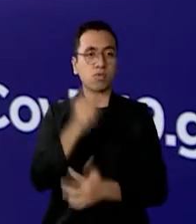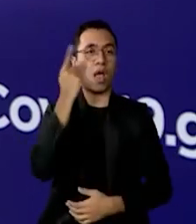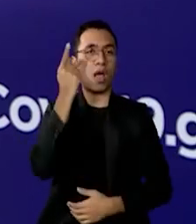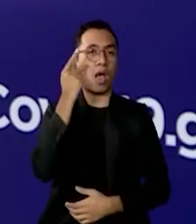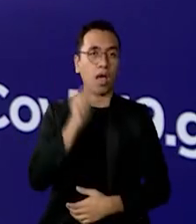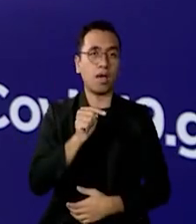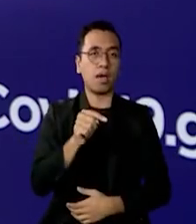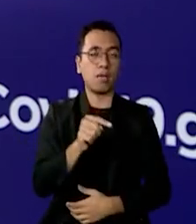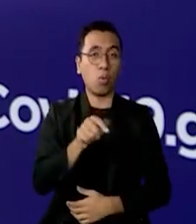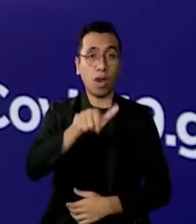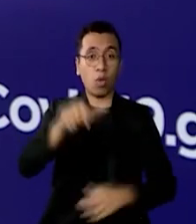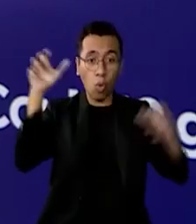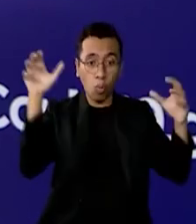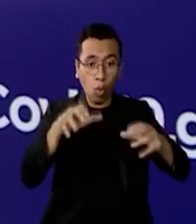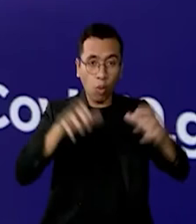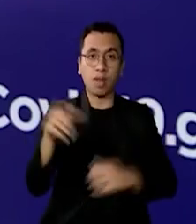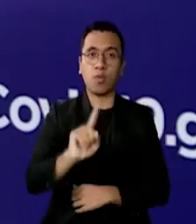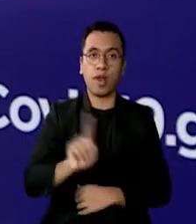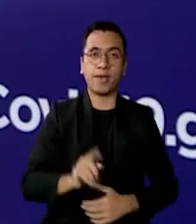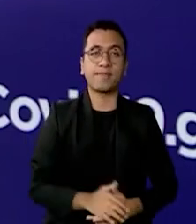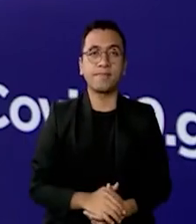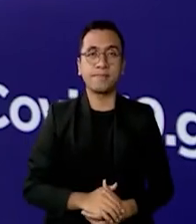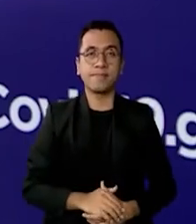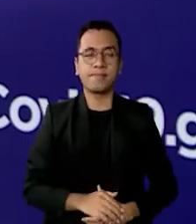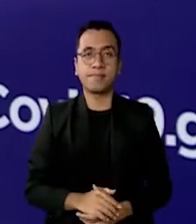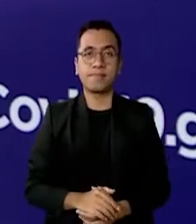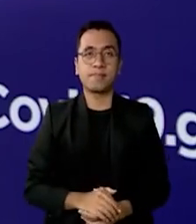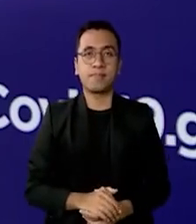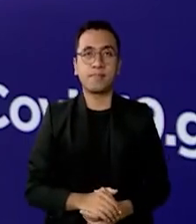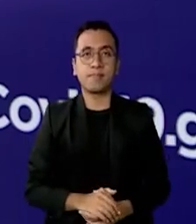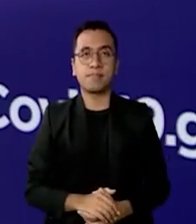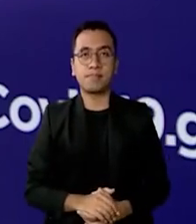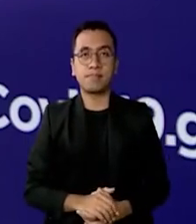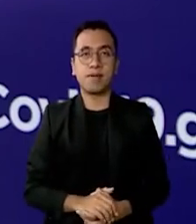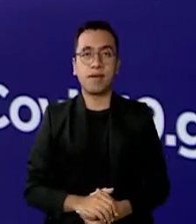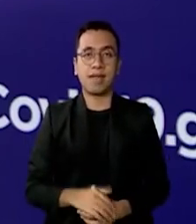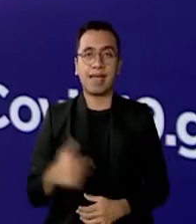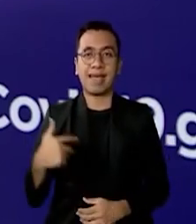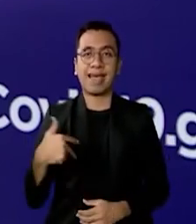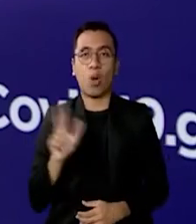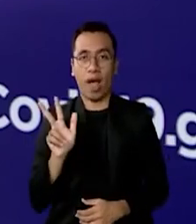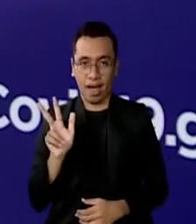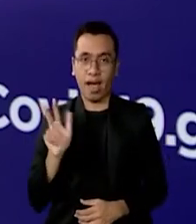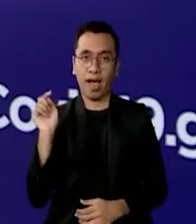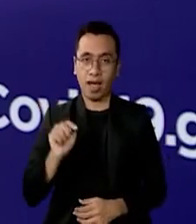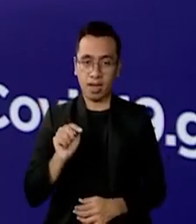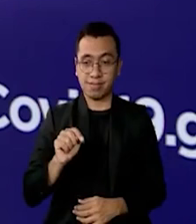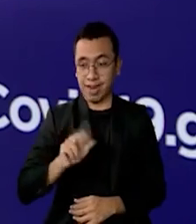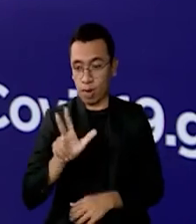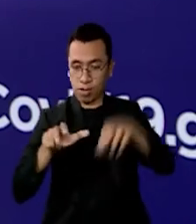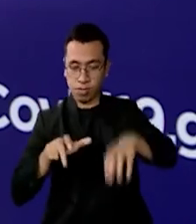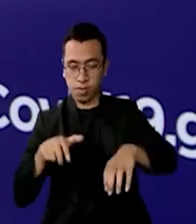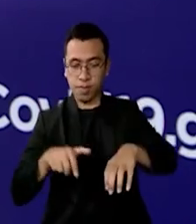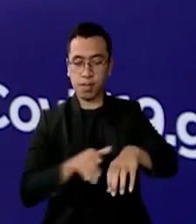gawang semuanya kita akan tutup jalur-jalur masuk luar Karawang ke Karawang